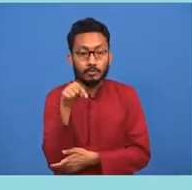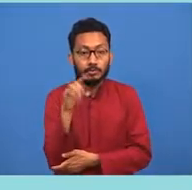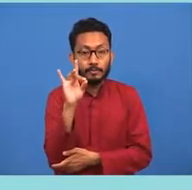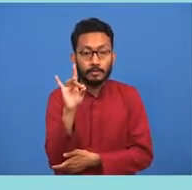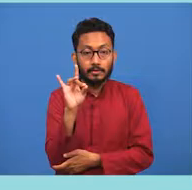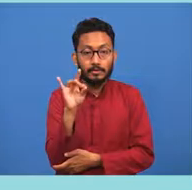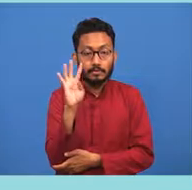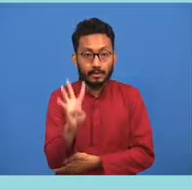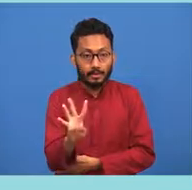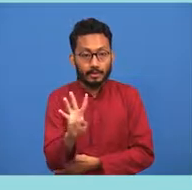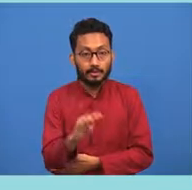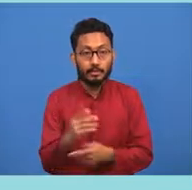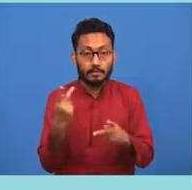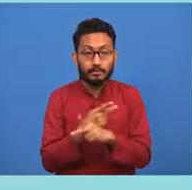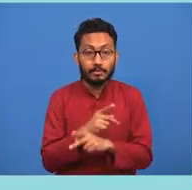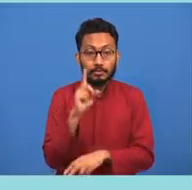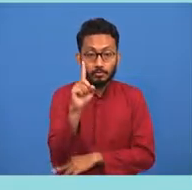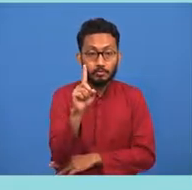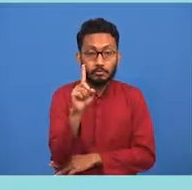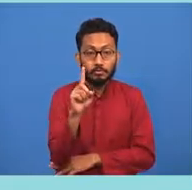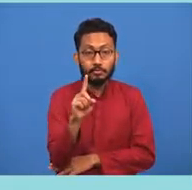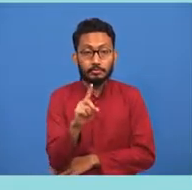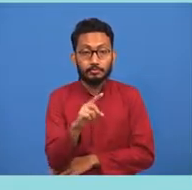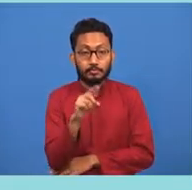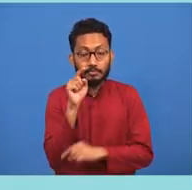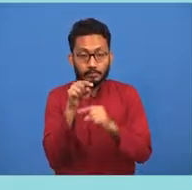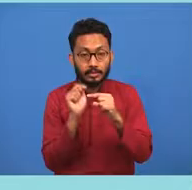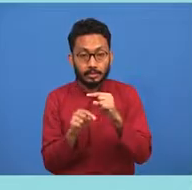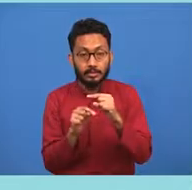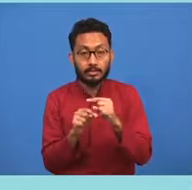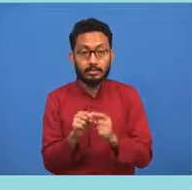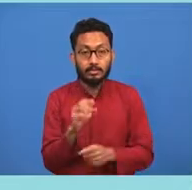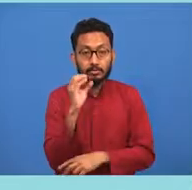0.84 darab 1 bahagi